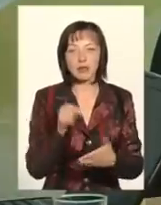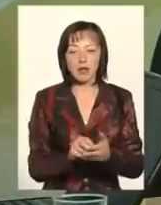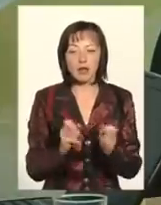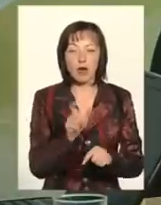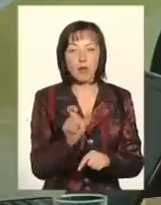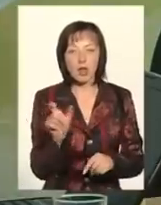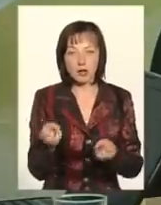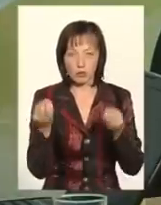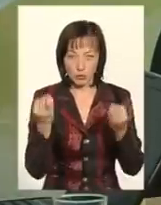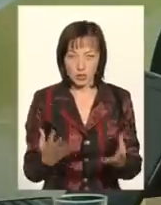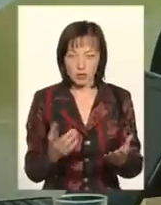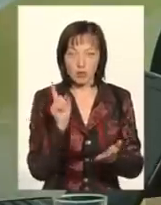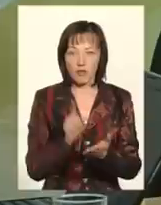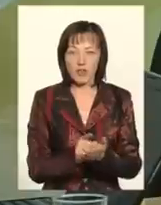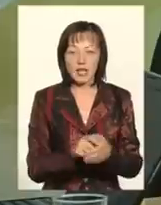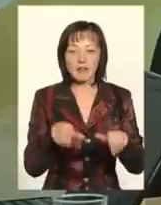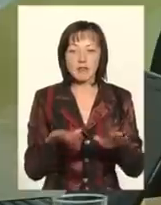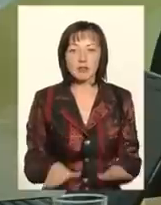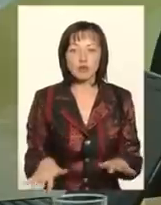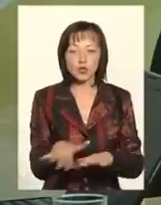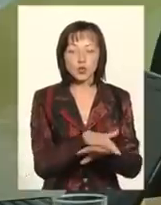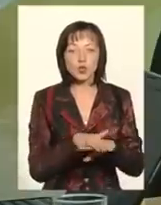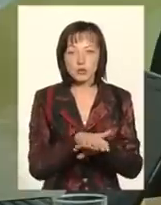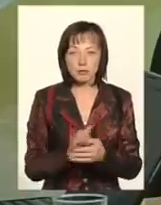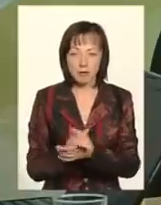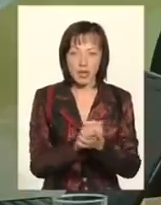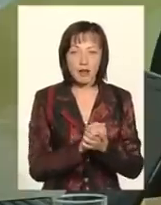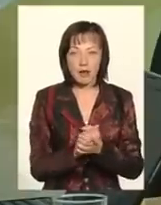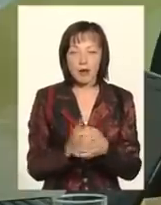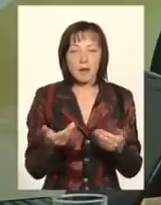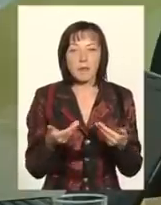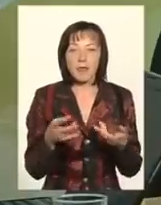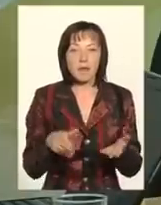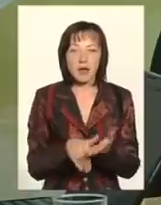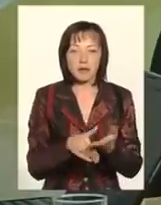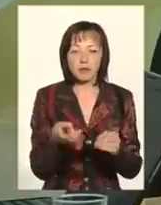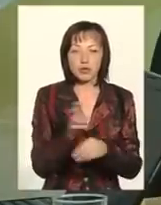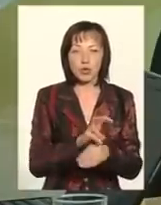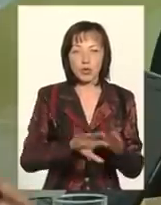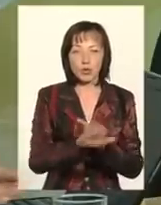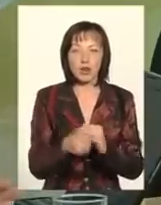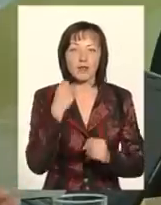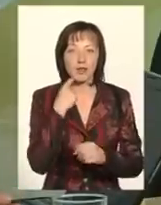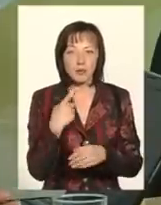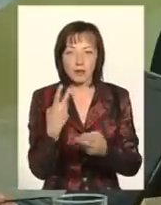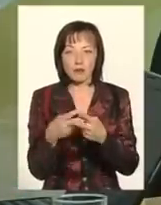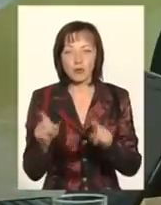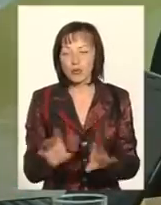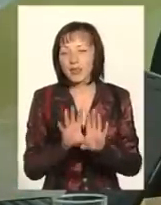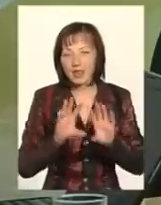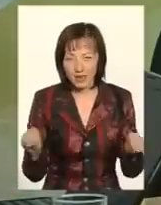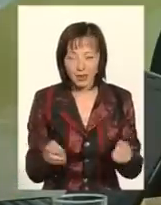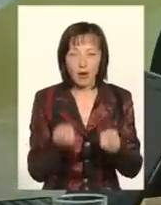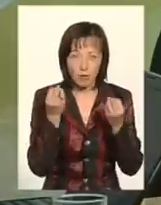громадяни як прості громадяни України повинні і вирішити якось суспільноне його тоєсть не не методом там прийшов украв випив украл і в тюрму а